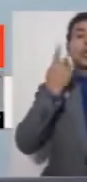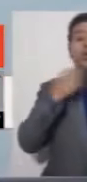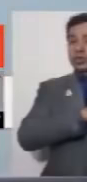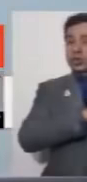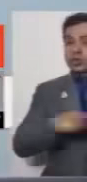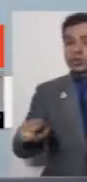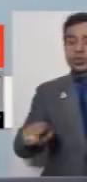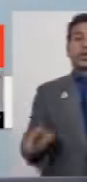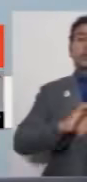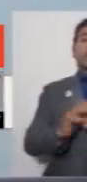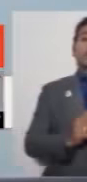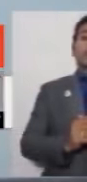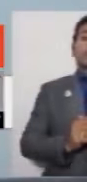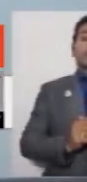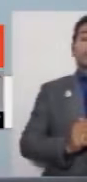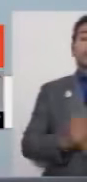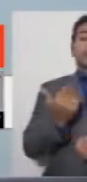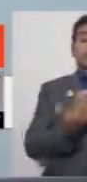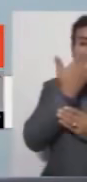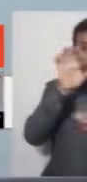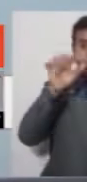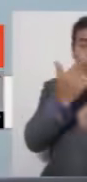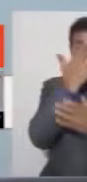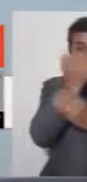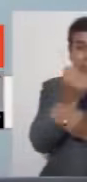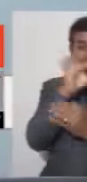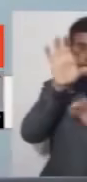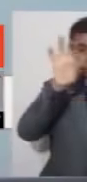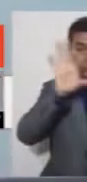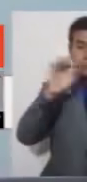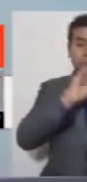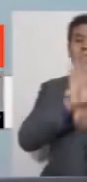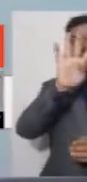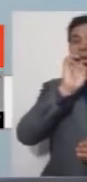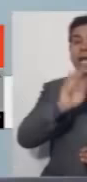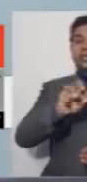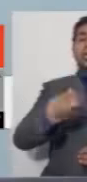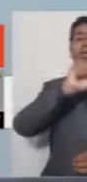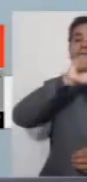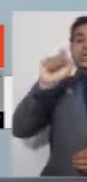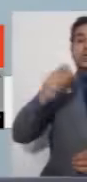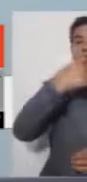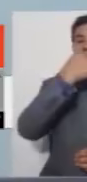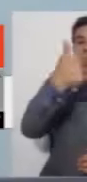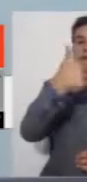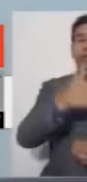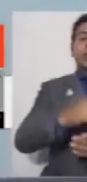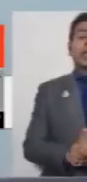4706টি এবং আগের কিছু পরীক্ষা নমুনা সহ নমুনা পরীক্ষা করা